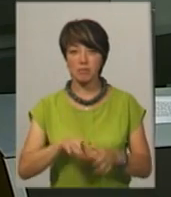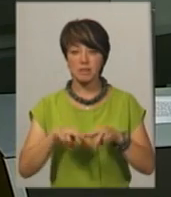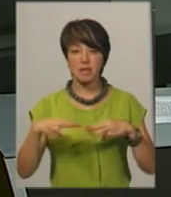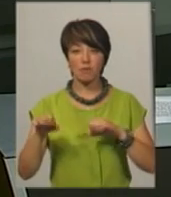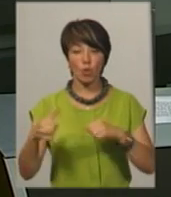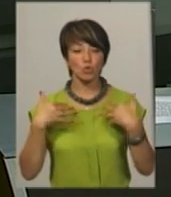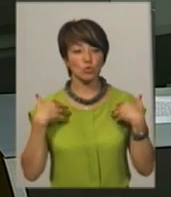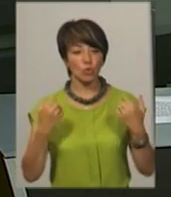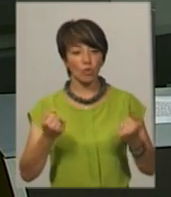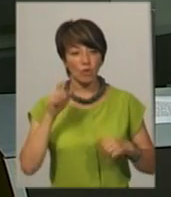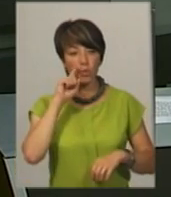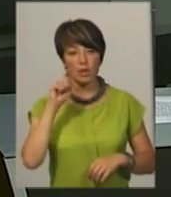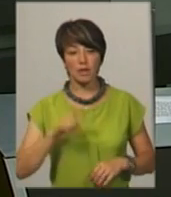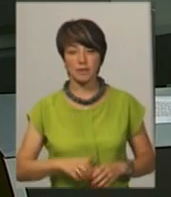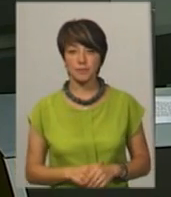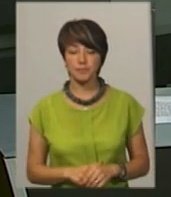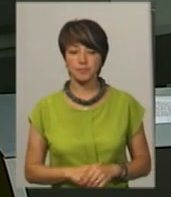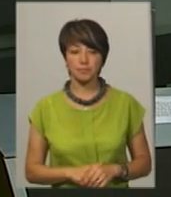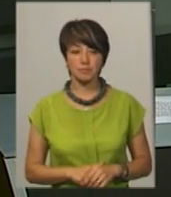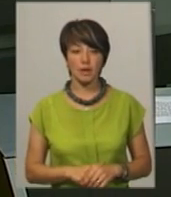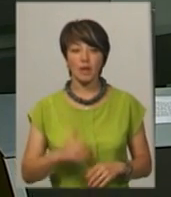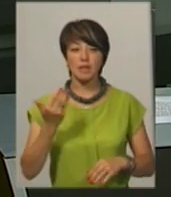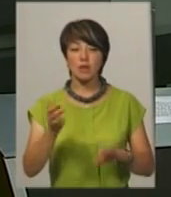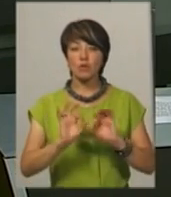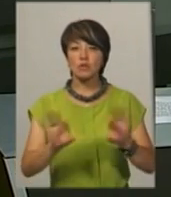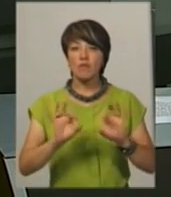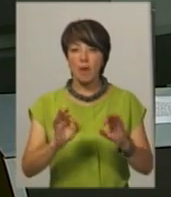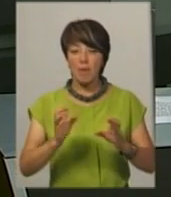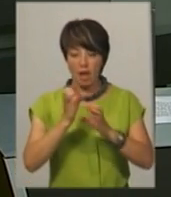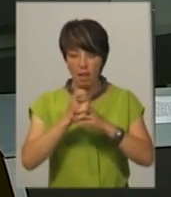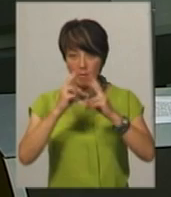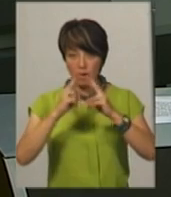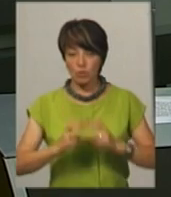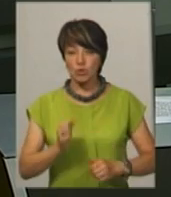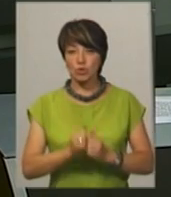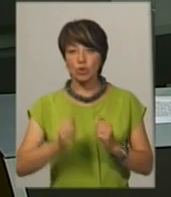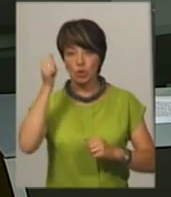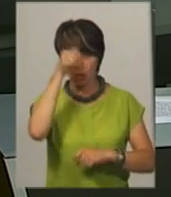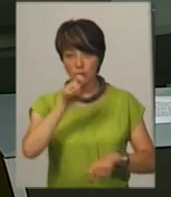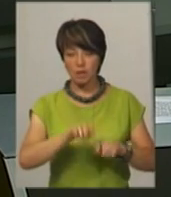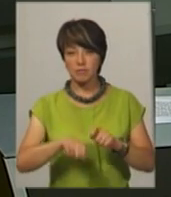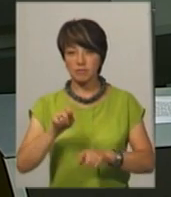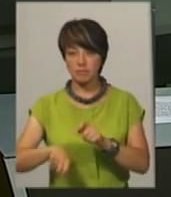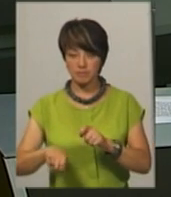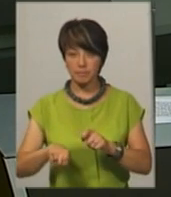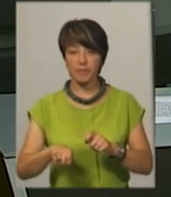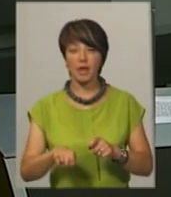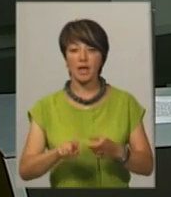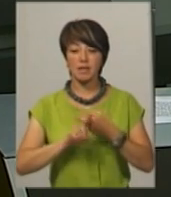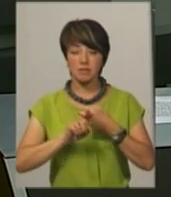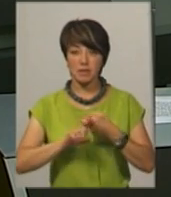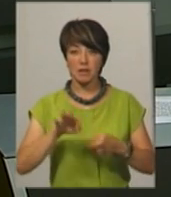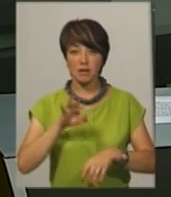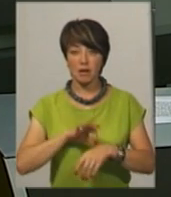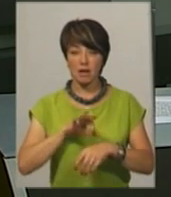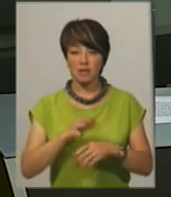Міністерства охорони здоров'я України Віталій Овчарук. За його словами, лабораторія проводила щорічні моніторингові дослідження. Збудник знайшли